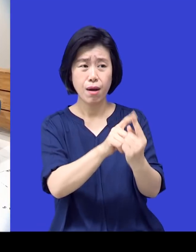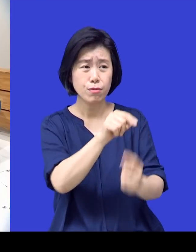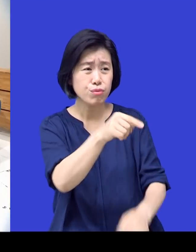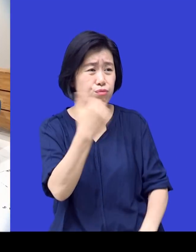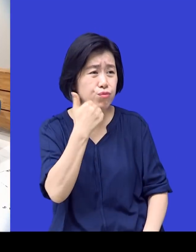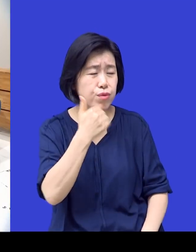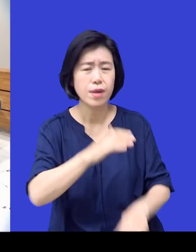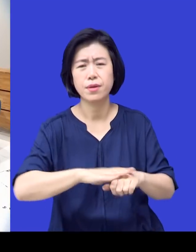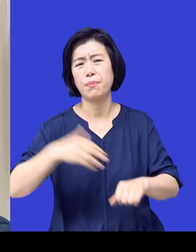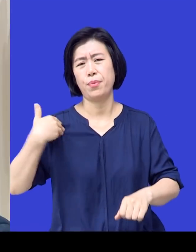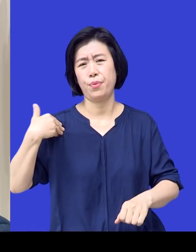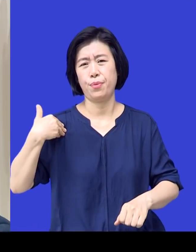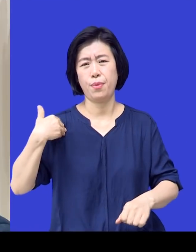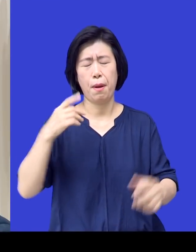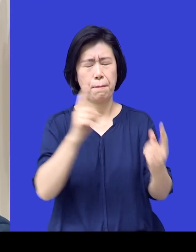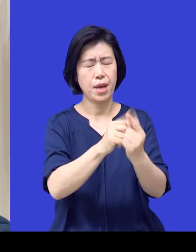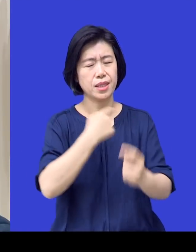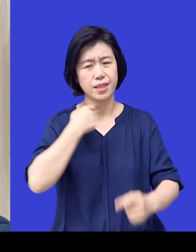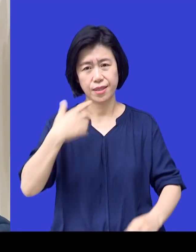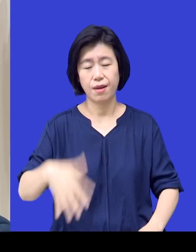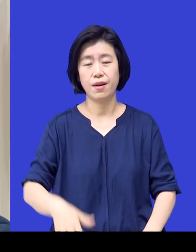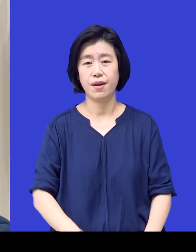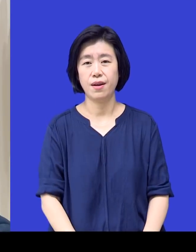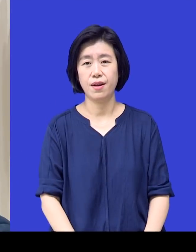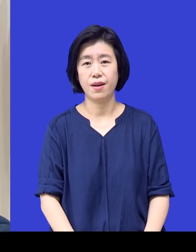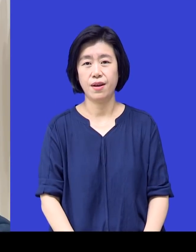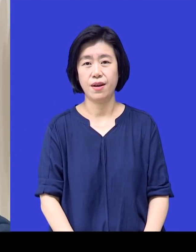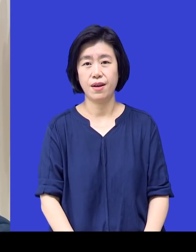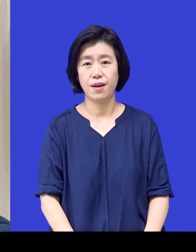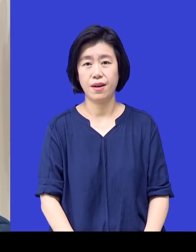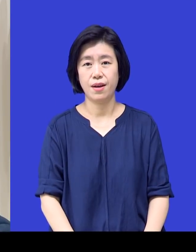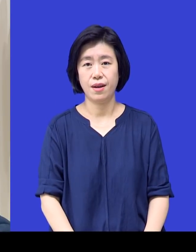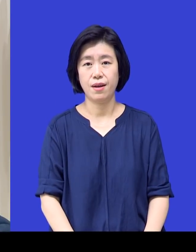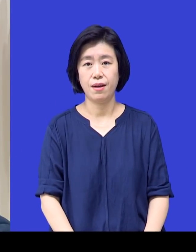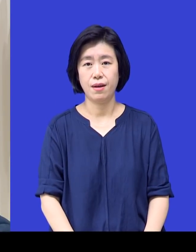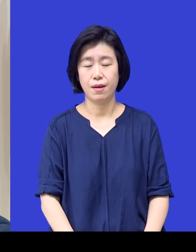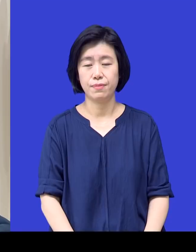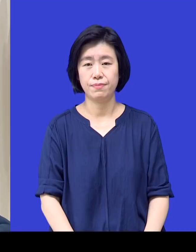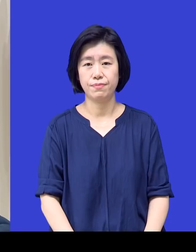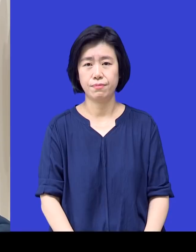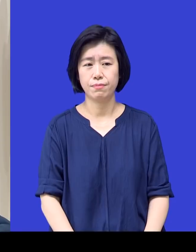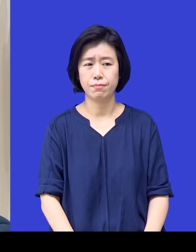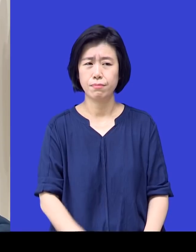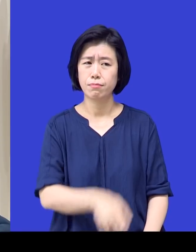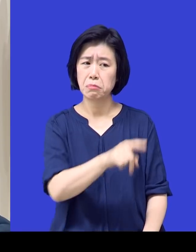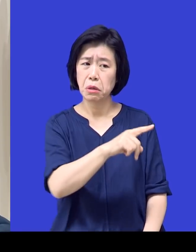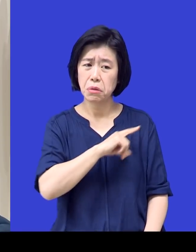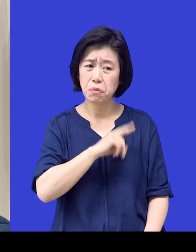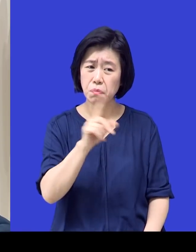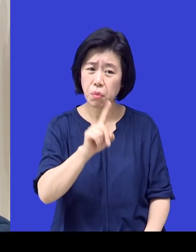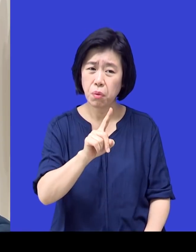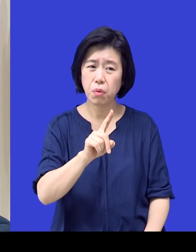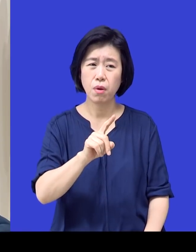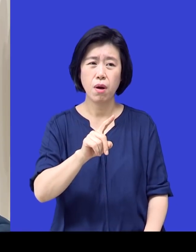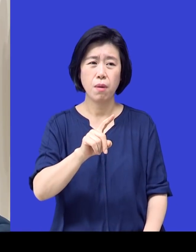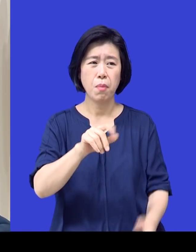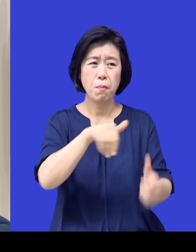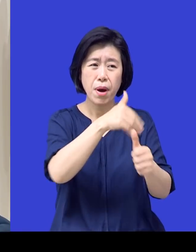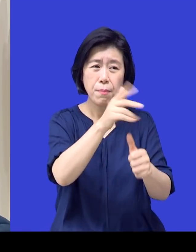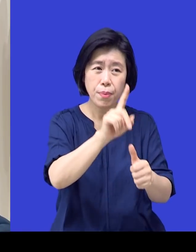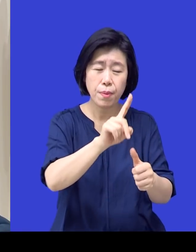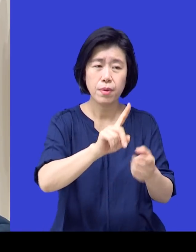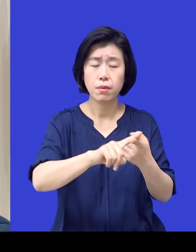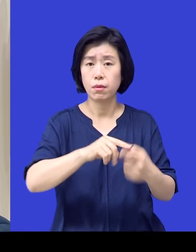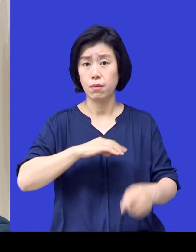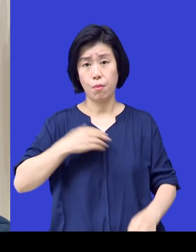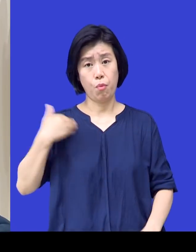모르게 예. 하는데 어쨌든 가끔 애 이름과 뭐 애 배경은 얘기 안 해주지만